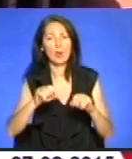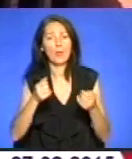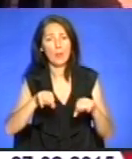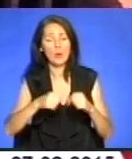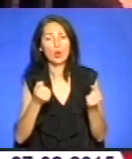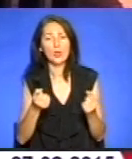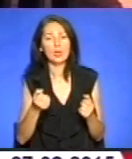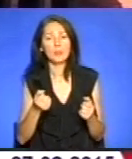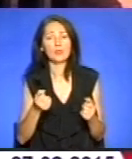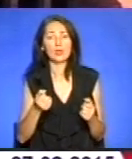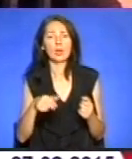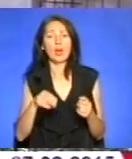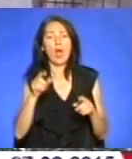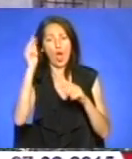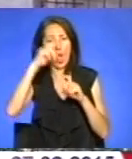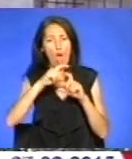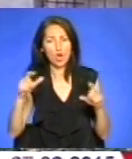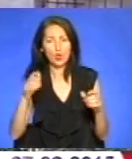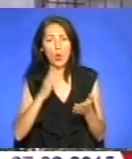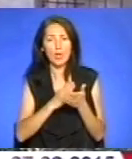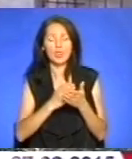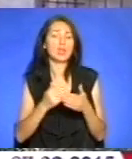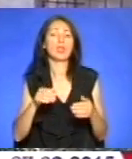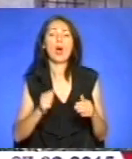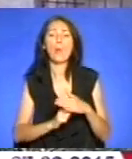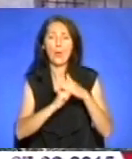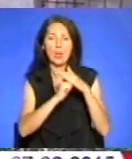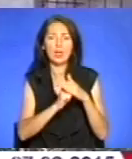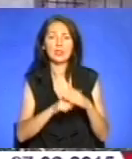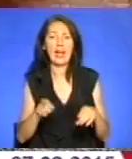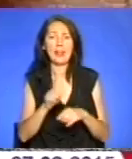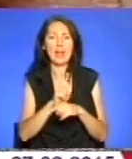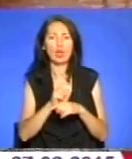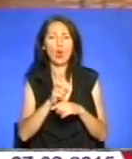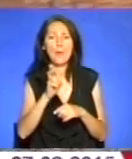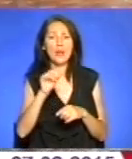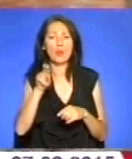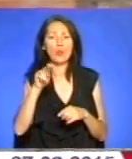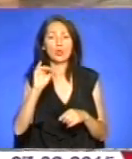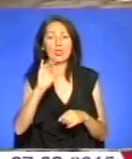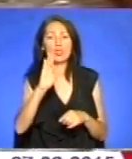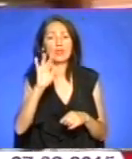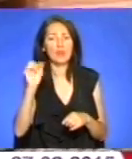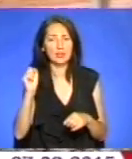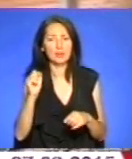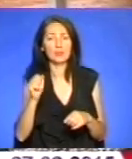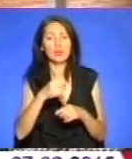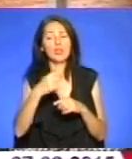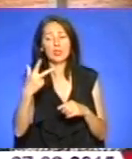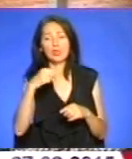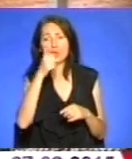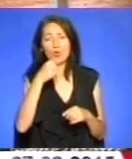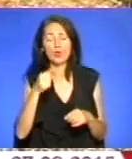на балансі комунального підприємства «Банкрута» «Тернопільбудінвест». Ще у 2013 році на завершення її